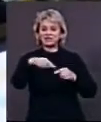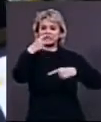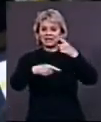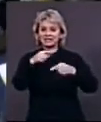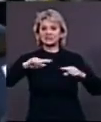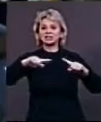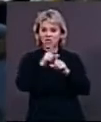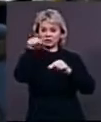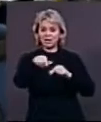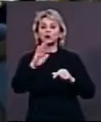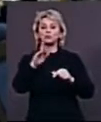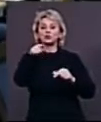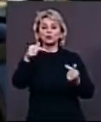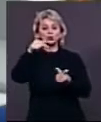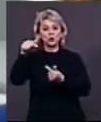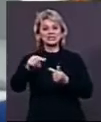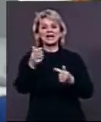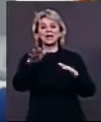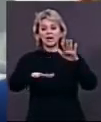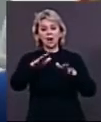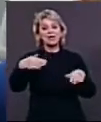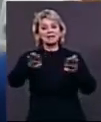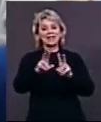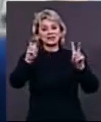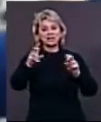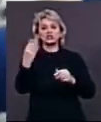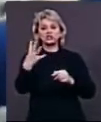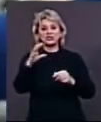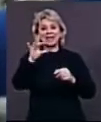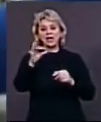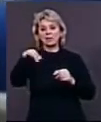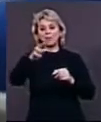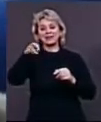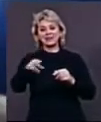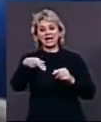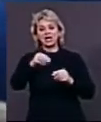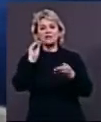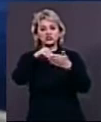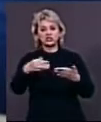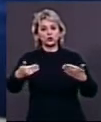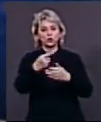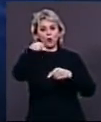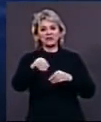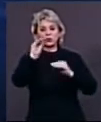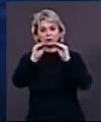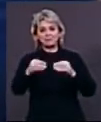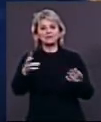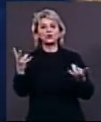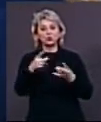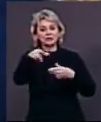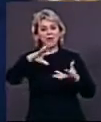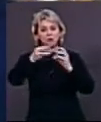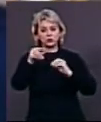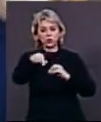традиционных технологий. Причем с точностью до грамма. Так называемая 4R-модель поможет внести необходимые удобрения в нужном